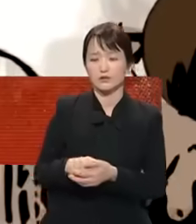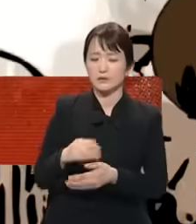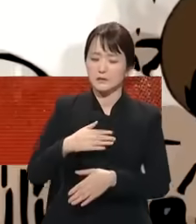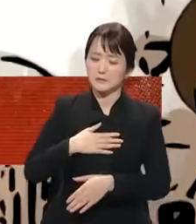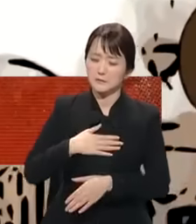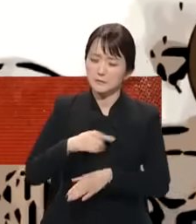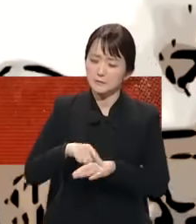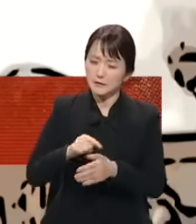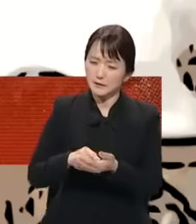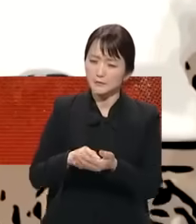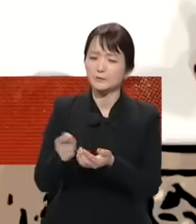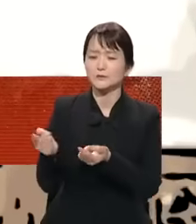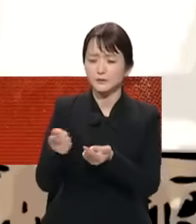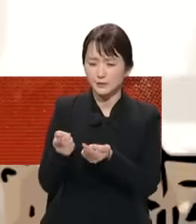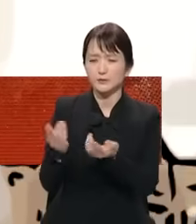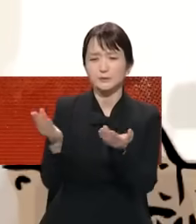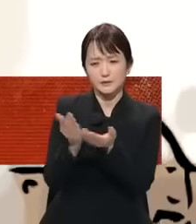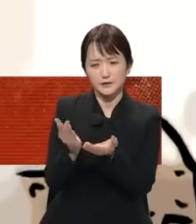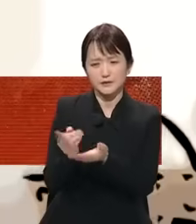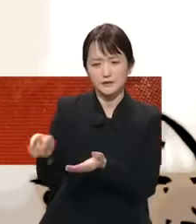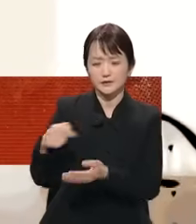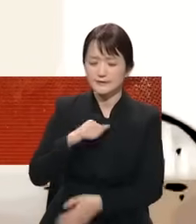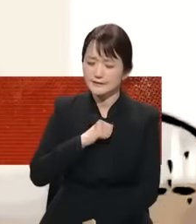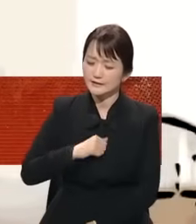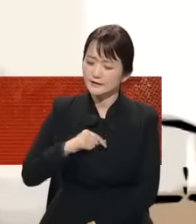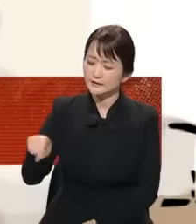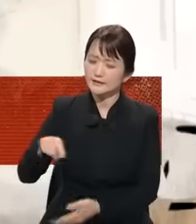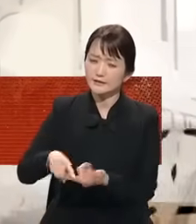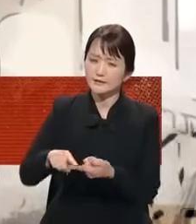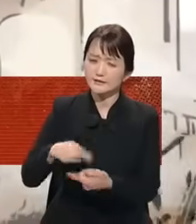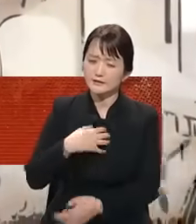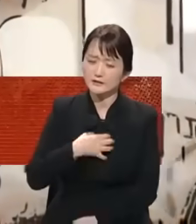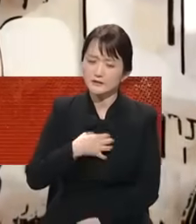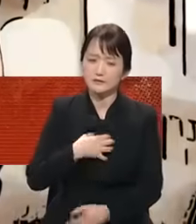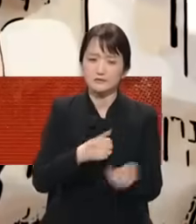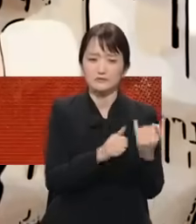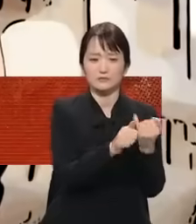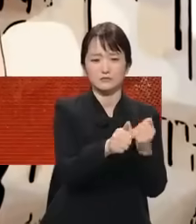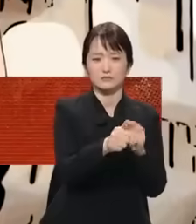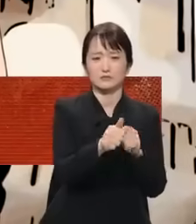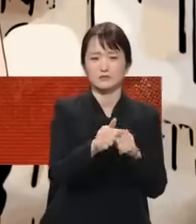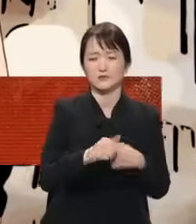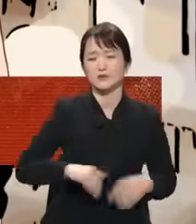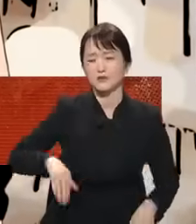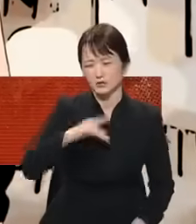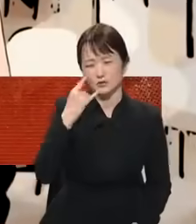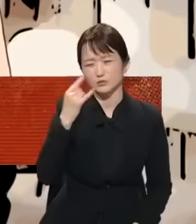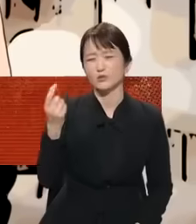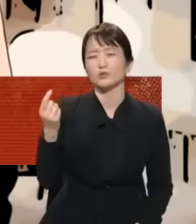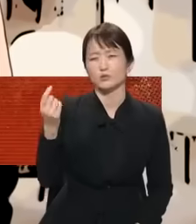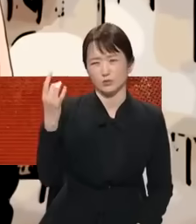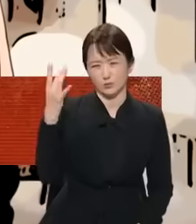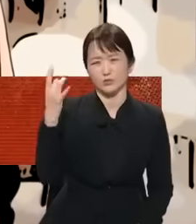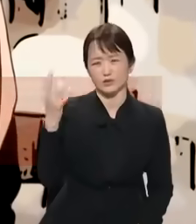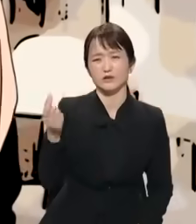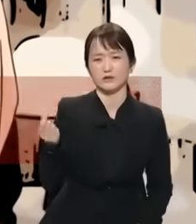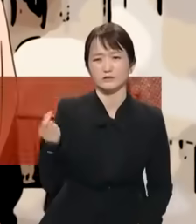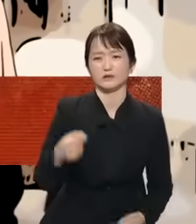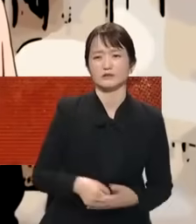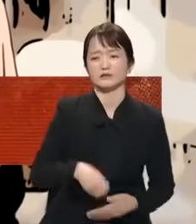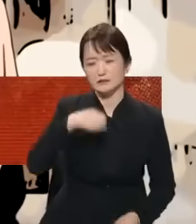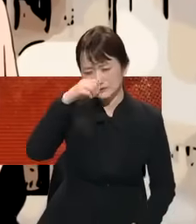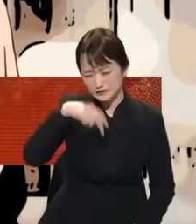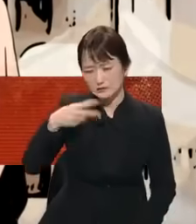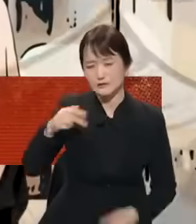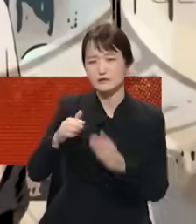바람에 꾹 참고 지내자니까 이건 이거대로 너무 괴롭다는 겁니다. 이 남편은요. 아, 우리 어머니 원래 그렇잖아. 앞으로 시가에 그냥 최대한